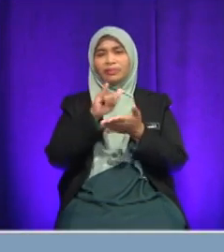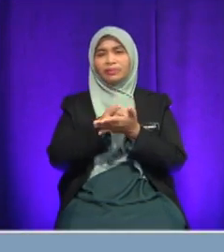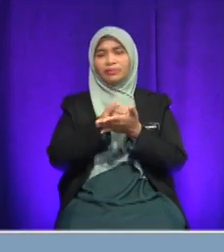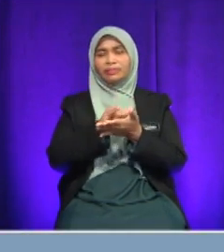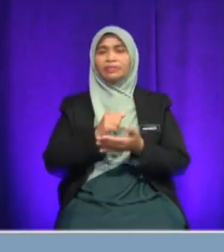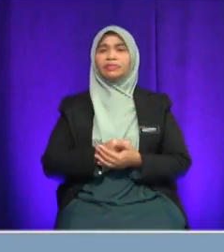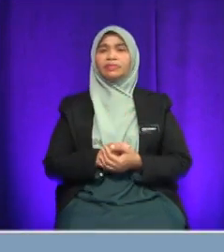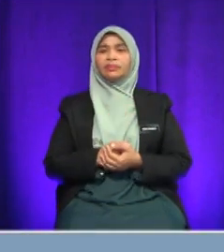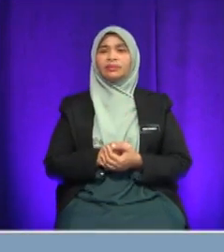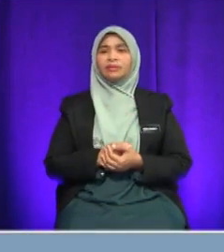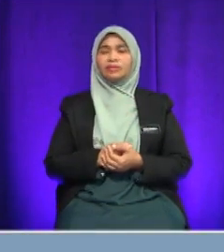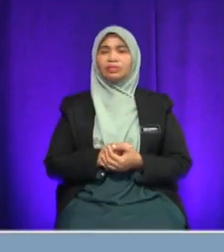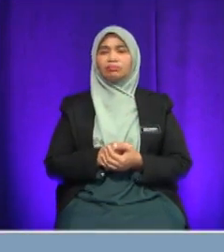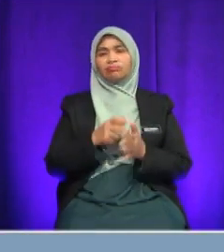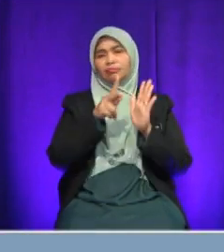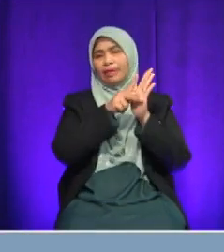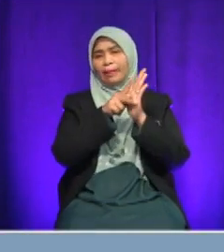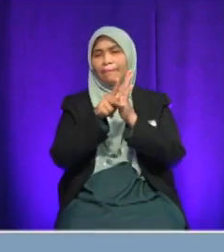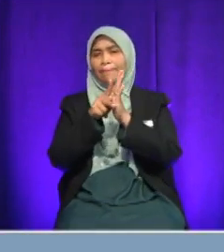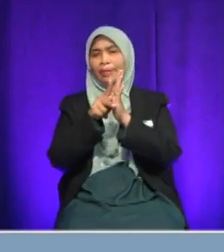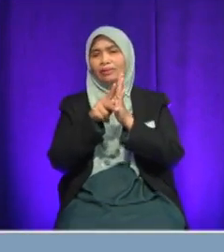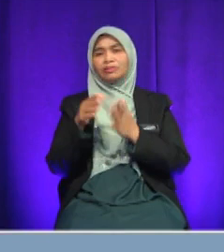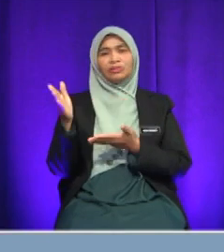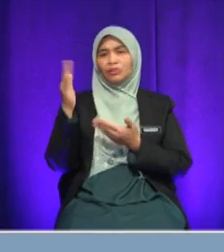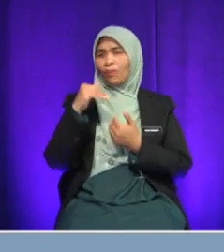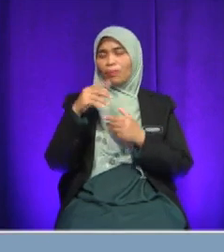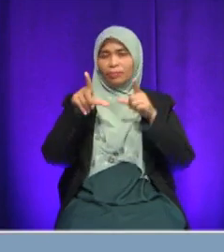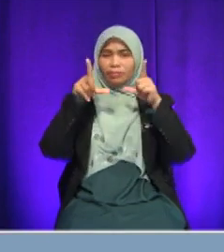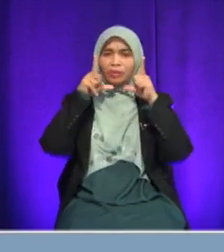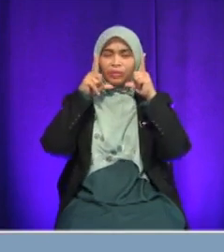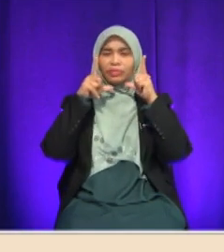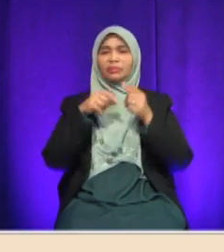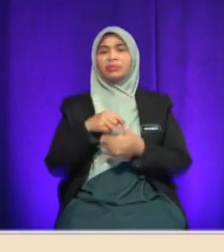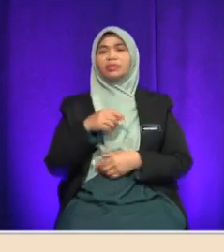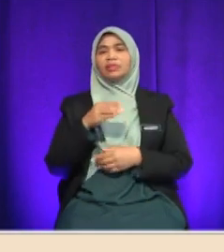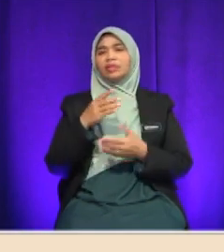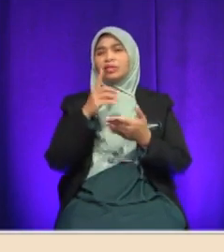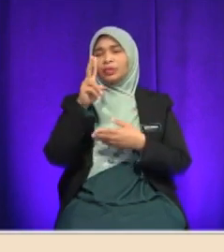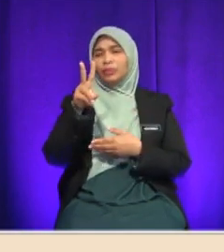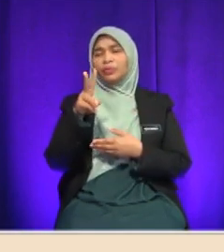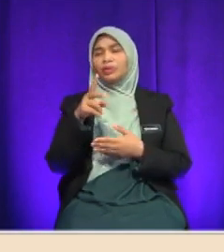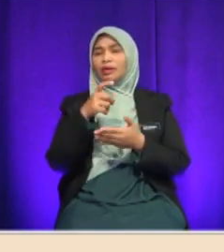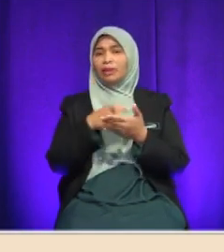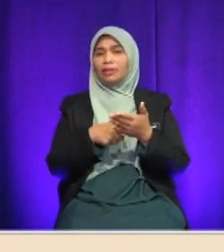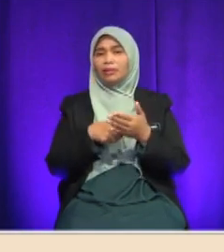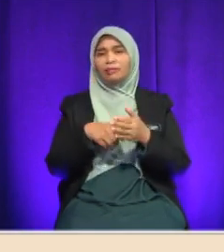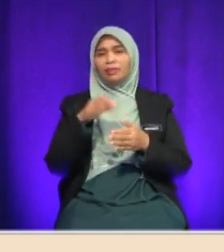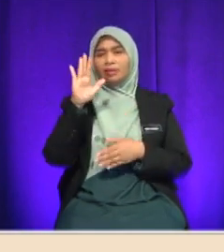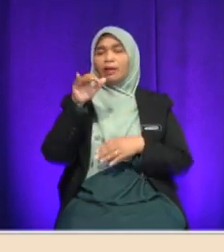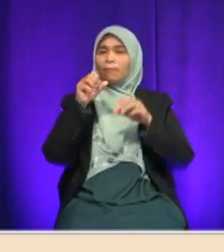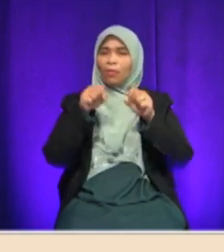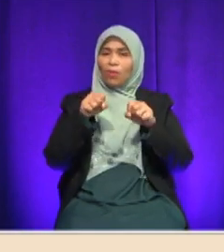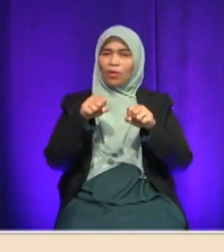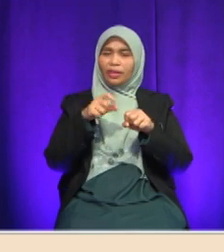Okey, pertama ialah kempen jom bertudung oleh JAIS. Okey, B, harga mampu milik yang ditawar oleh peniaga. Yang